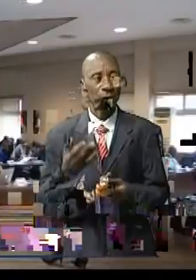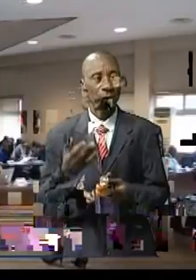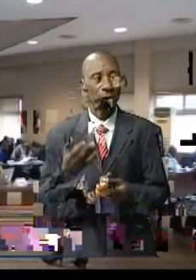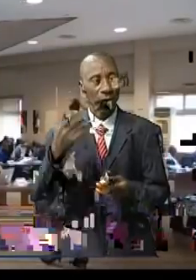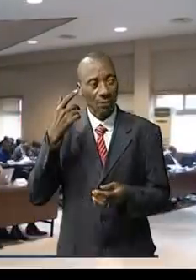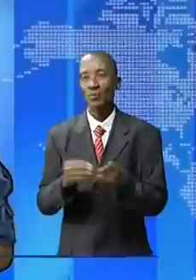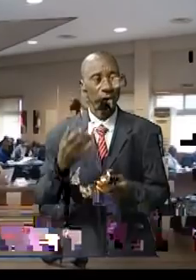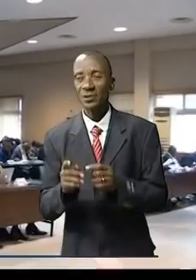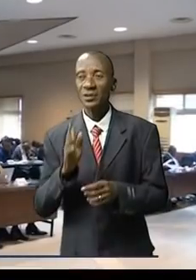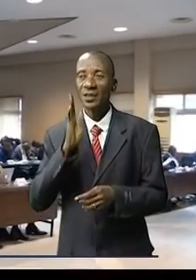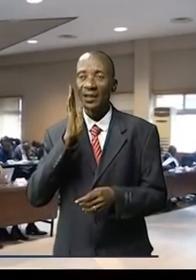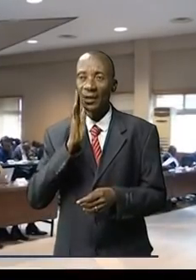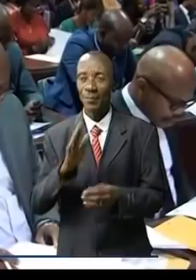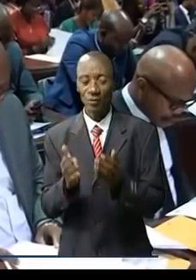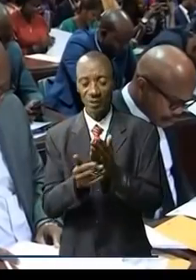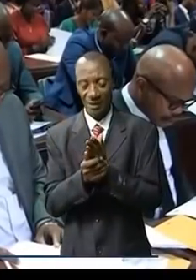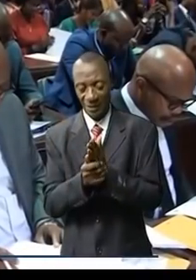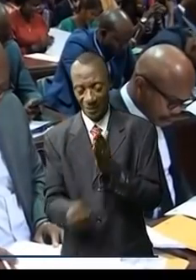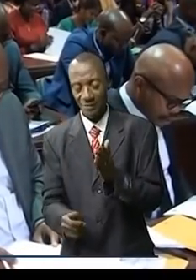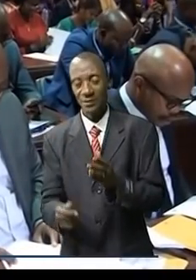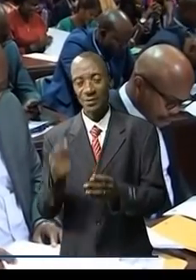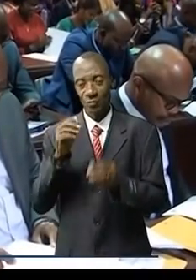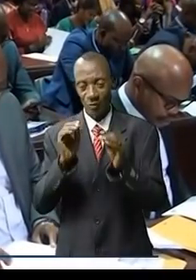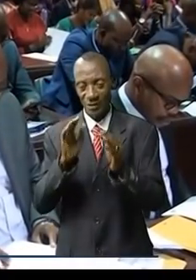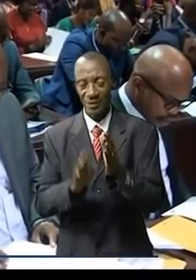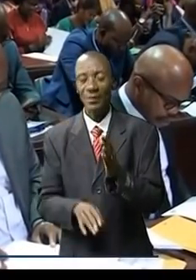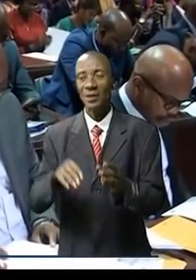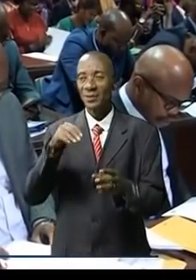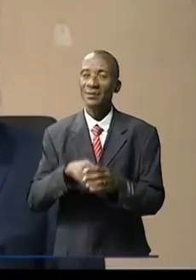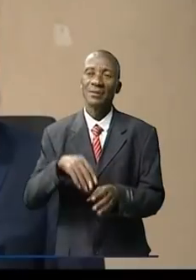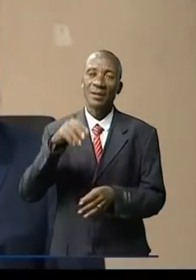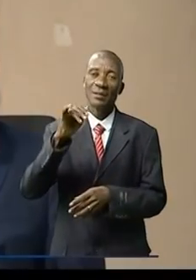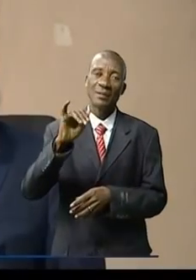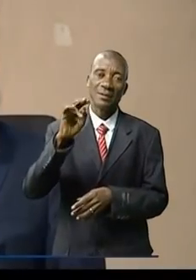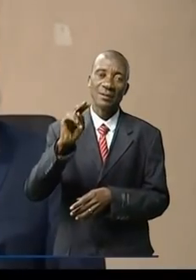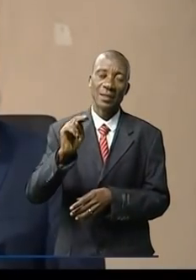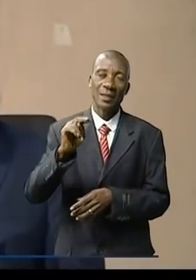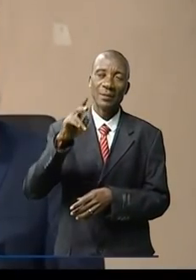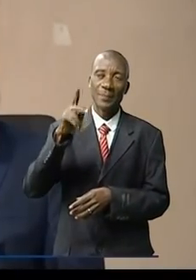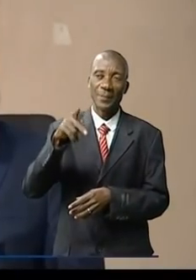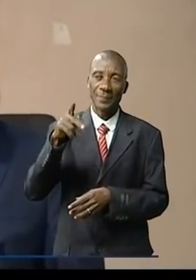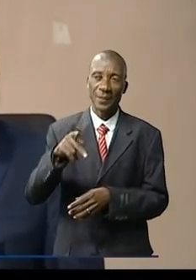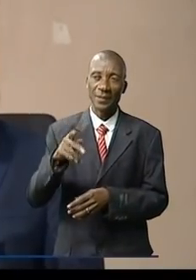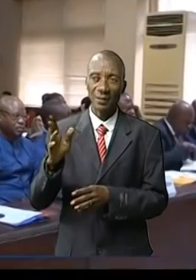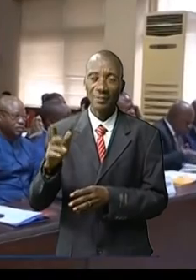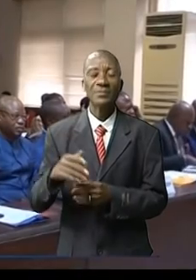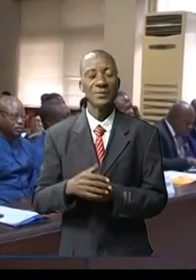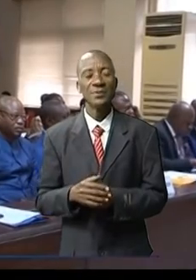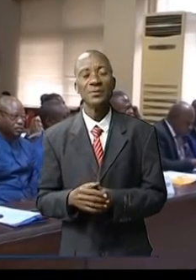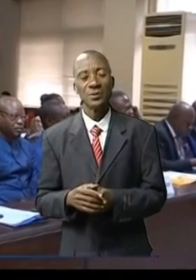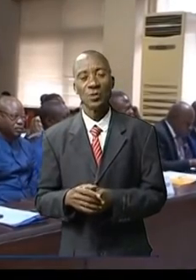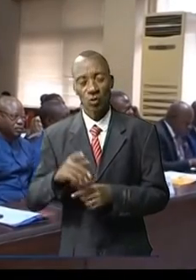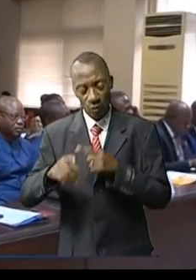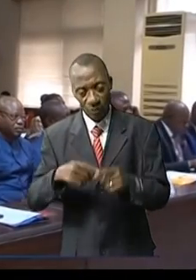paradigme. L'Institut national de préparation professionnelle a lancé ce 11 octobre le travaux de la session d'orientation budgétaire